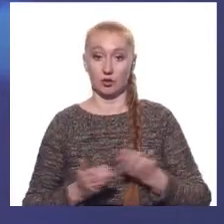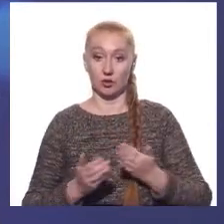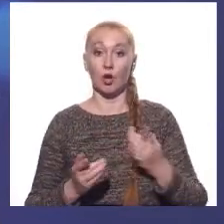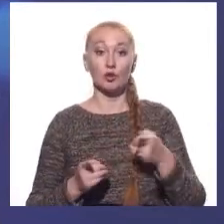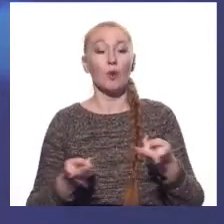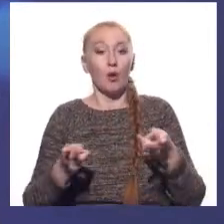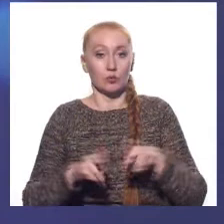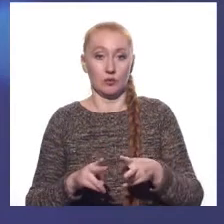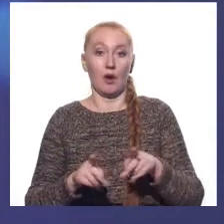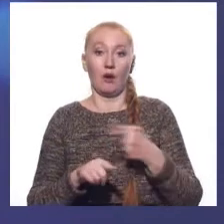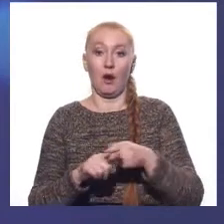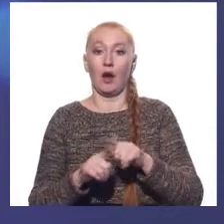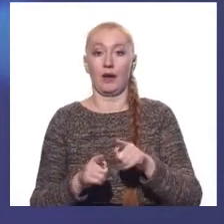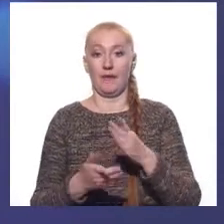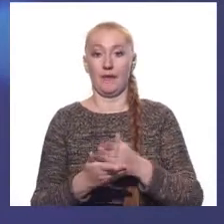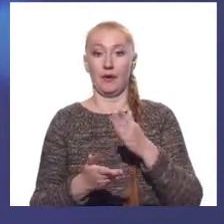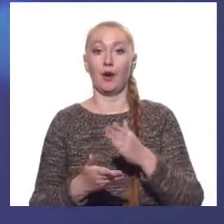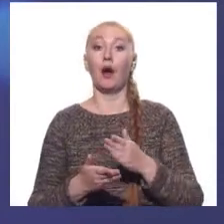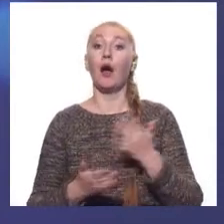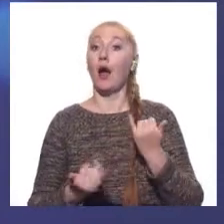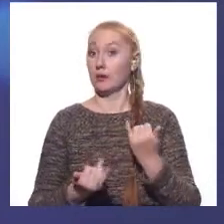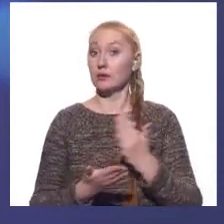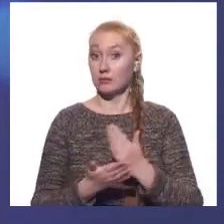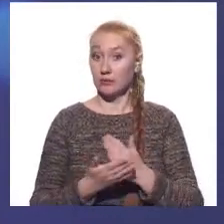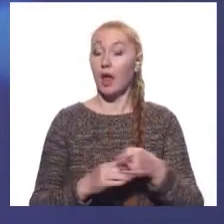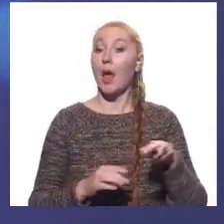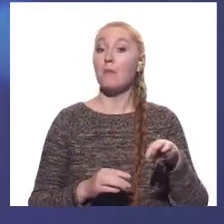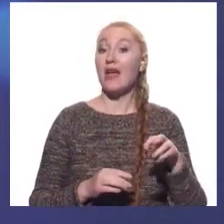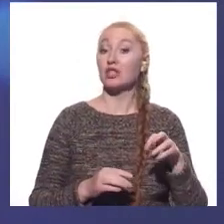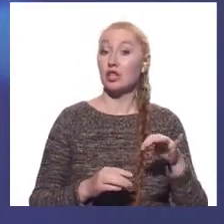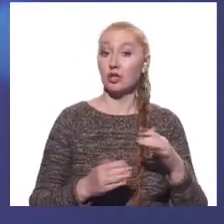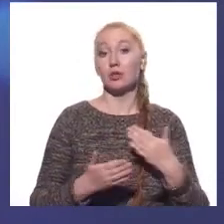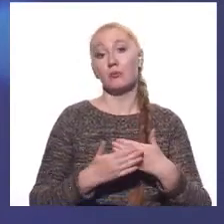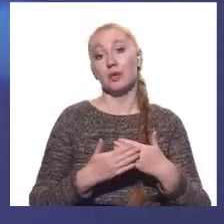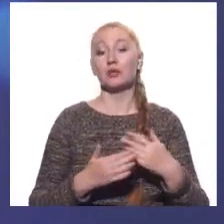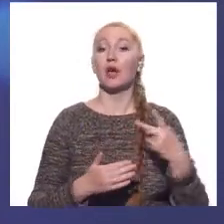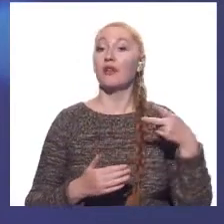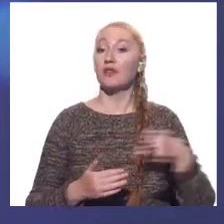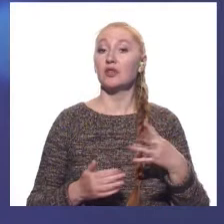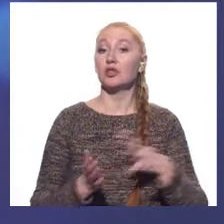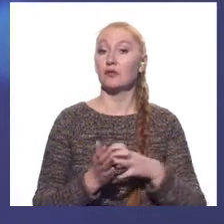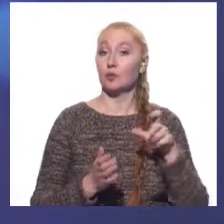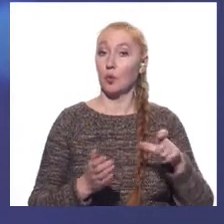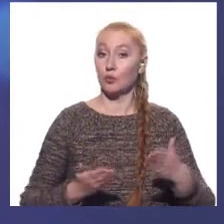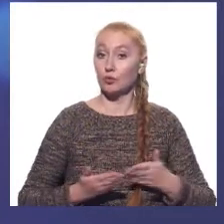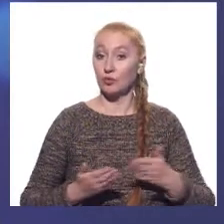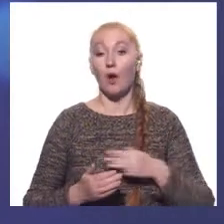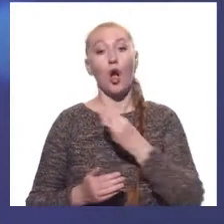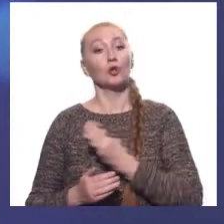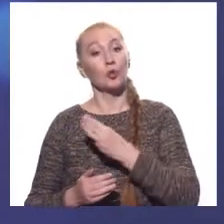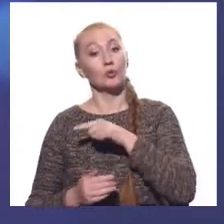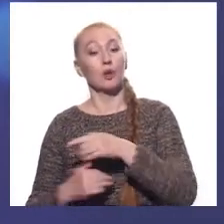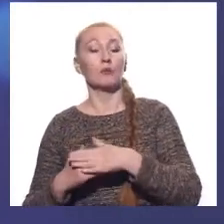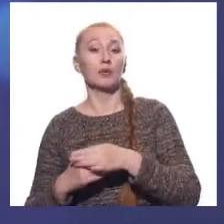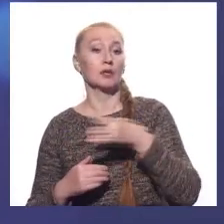вони лишились в тому вигляді, як є. Наразі у Межирічі близько 2900 осіб, а в Троїцькій –